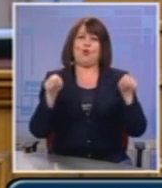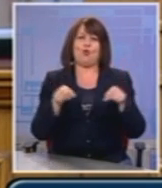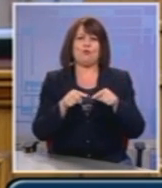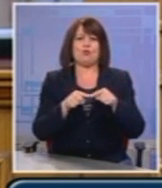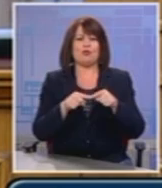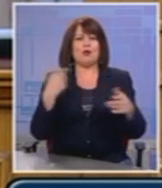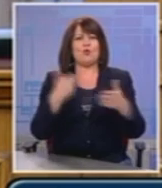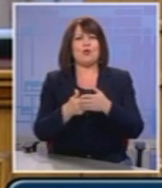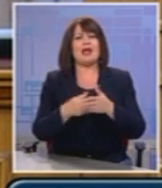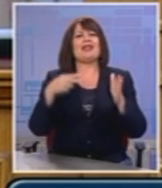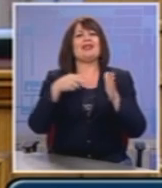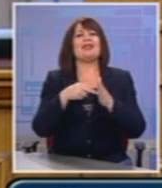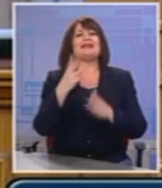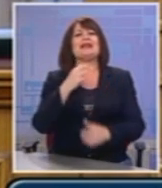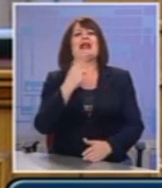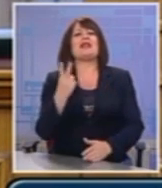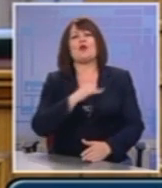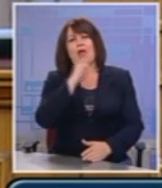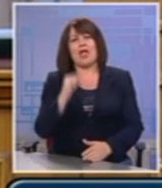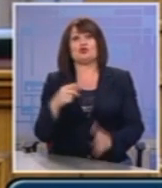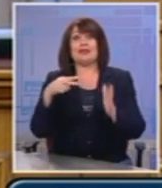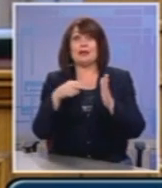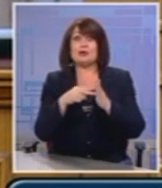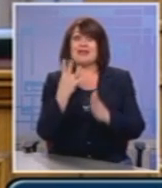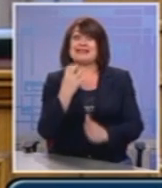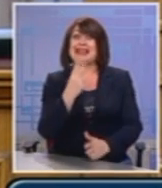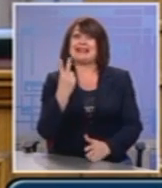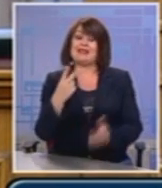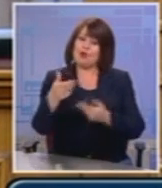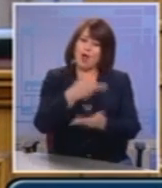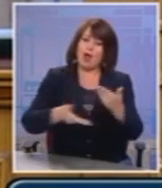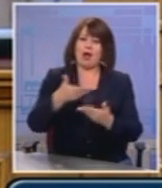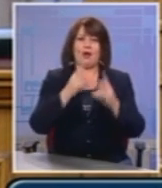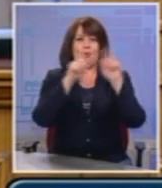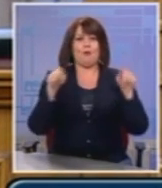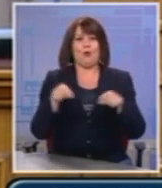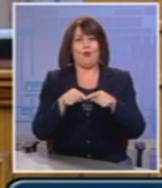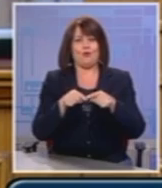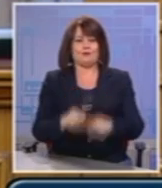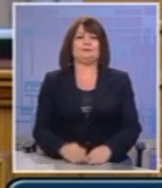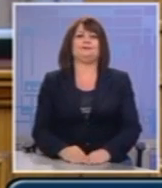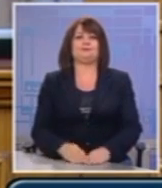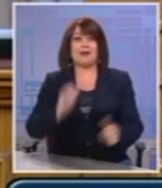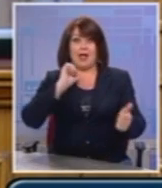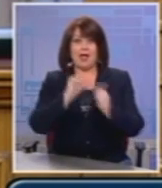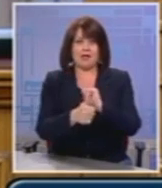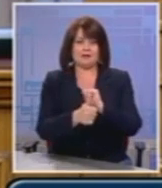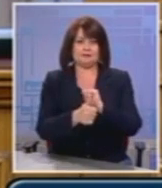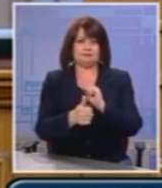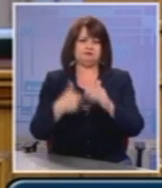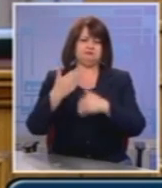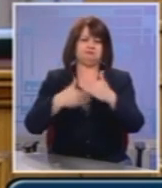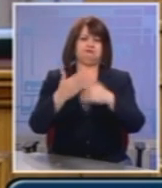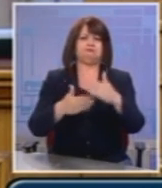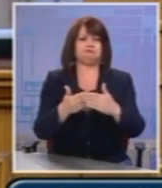λήξεως του 2032 μέχρι το 2042 αυτομάτως λοιπόν λόγω της μακροχρόνιας πλέον